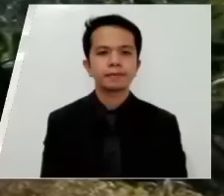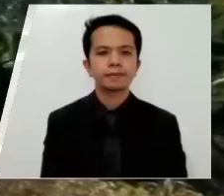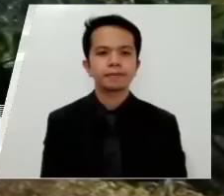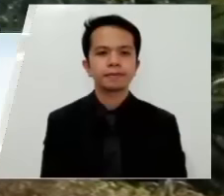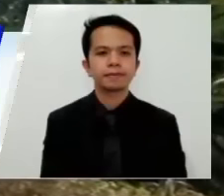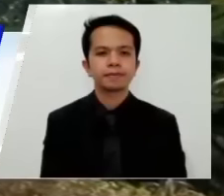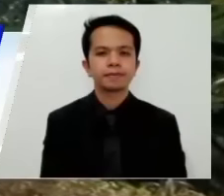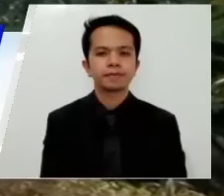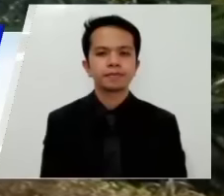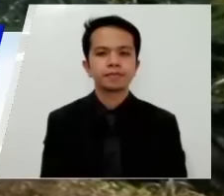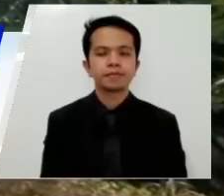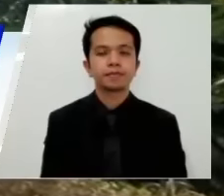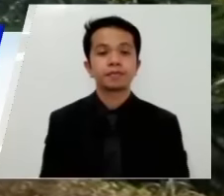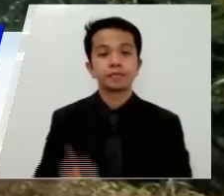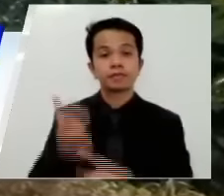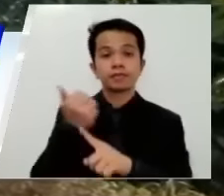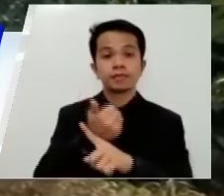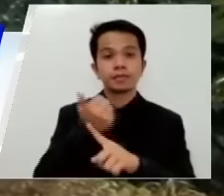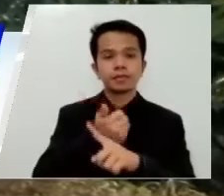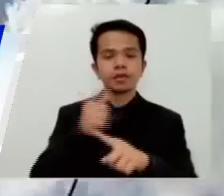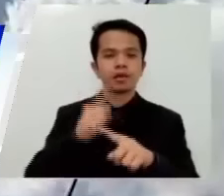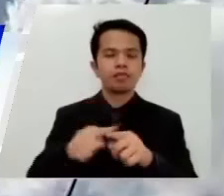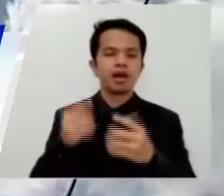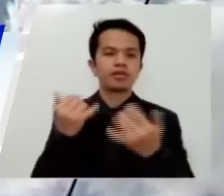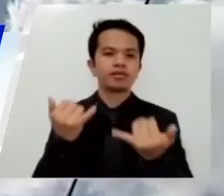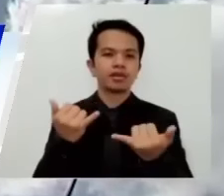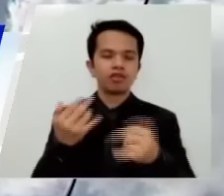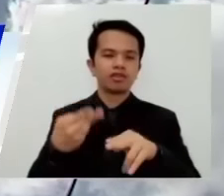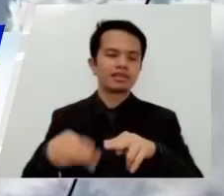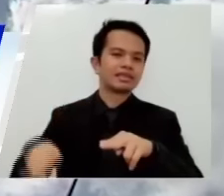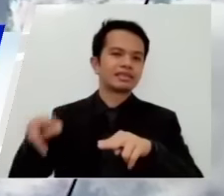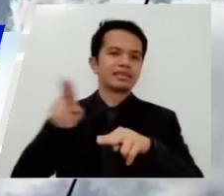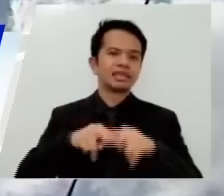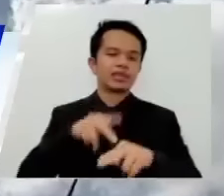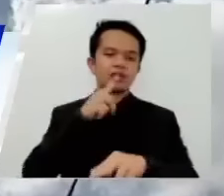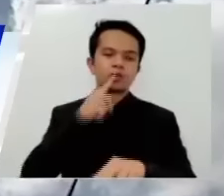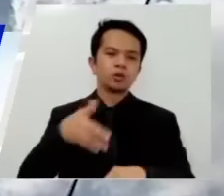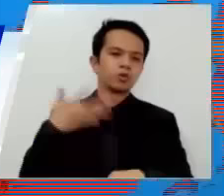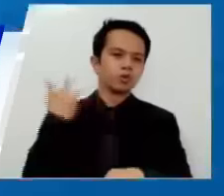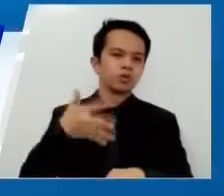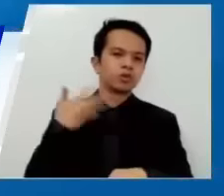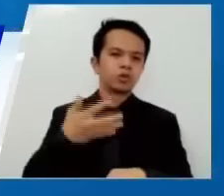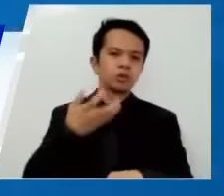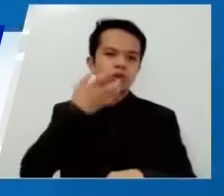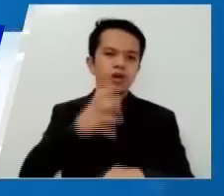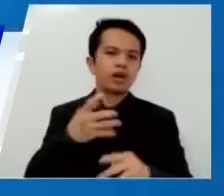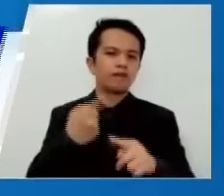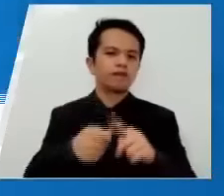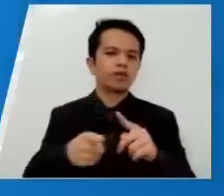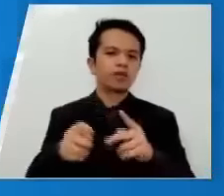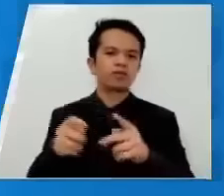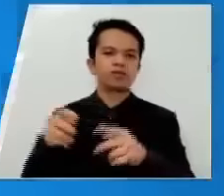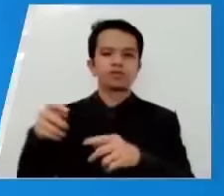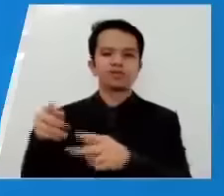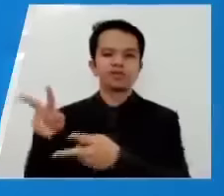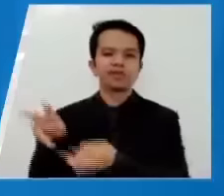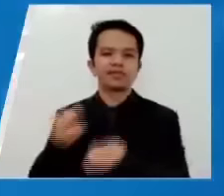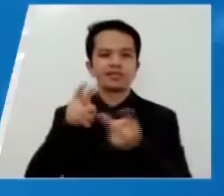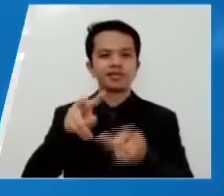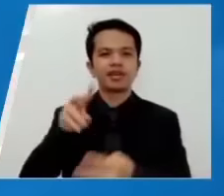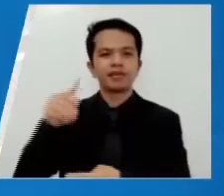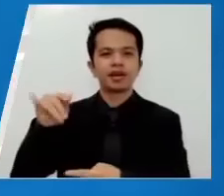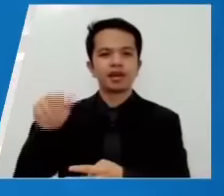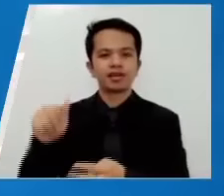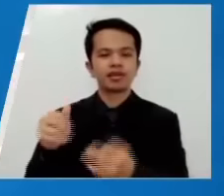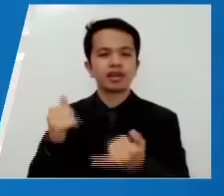Abril pa lang pero nahigitan na ng ilang lugar sa bansa ang extreme temperature forecast ng PAGASA. Kahapon nagtala ng 40 degrees Celsius sa